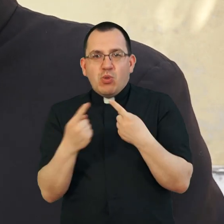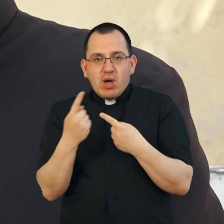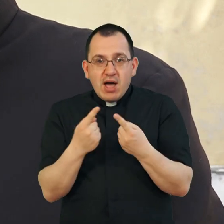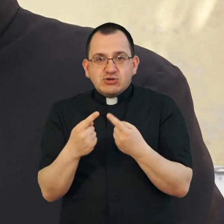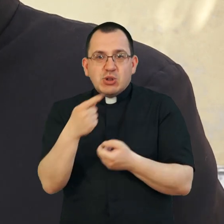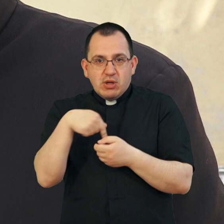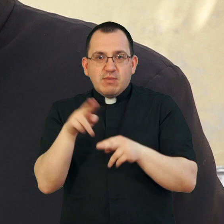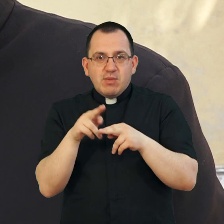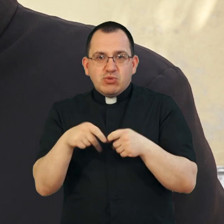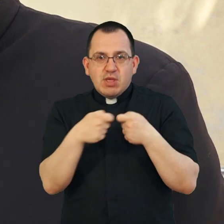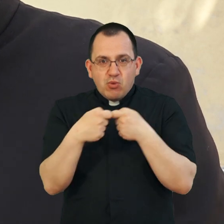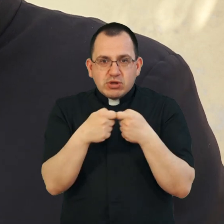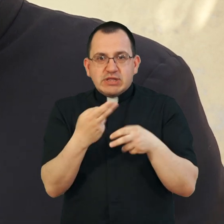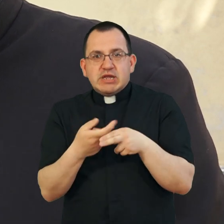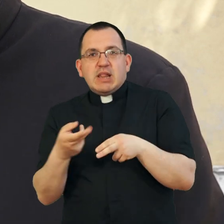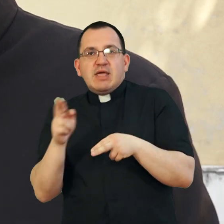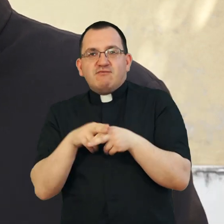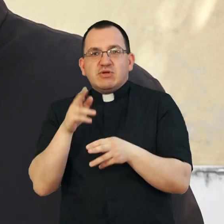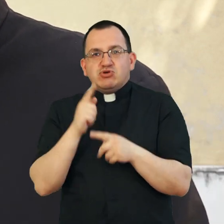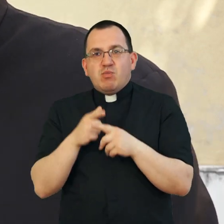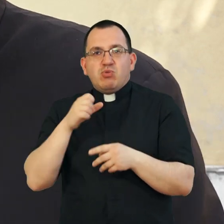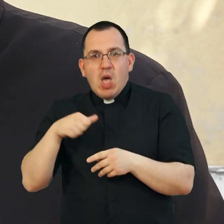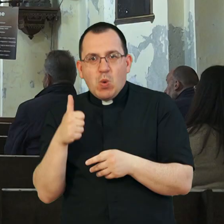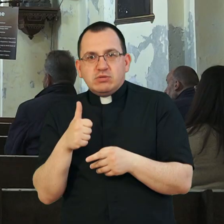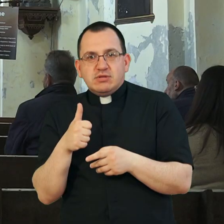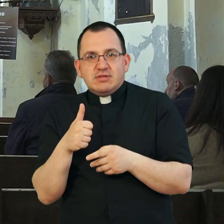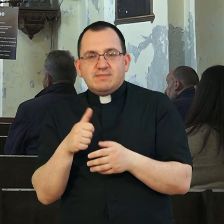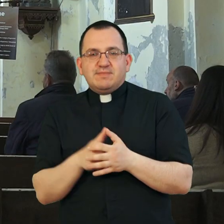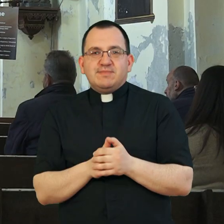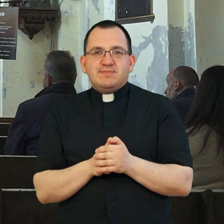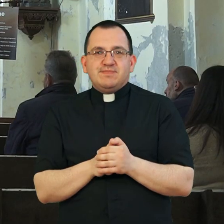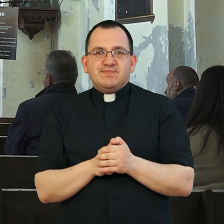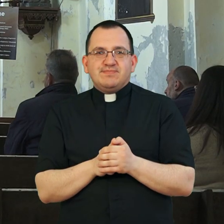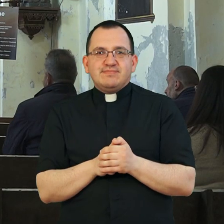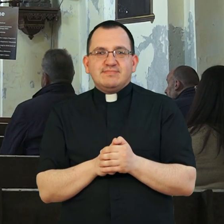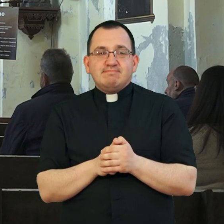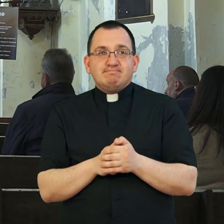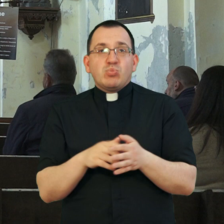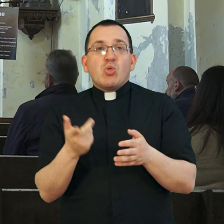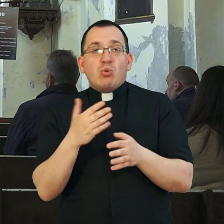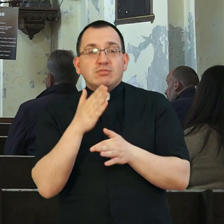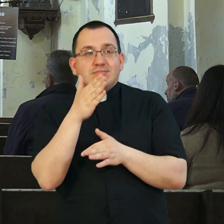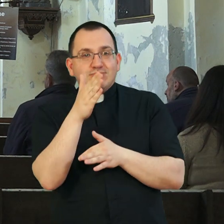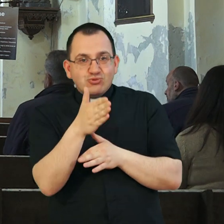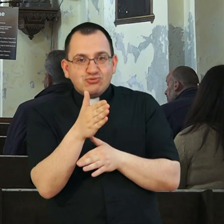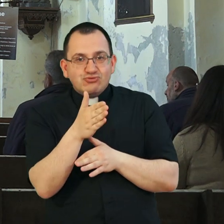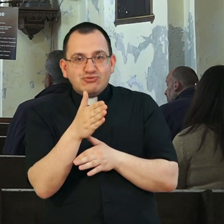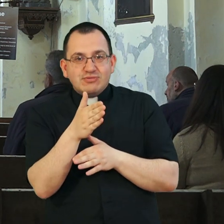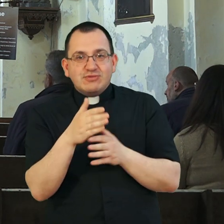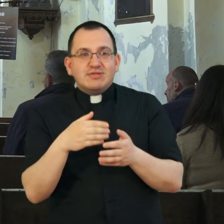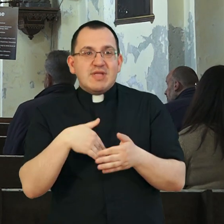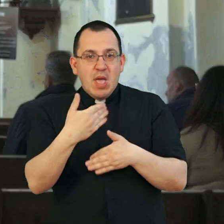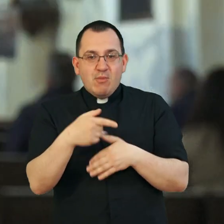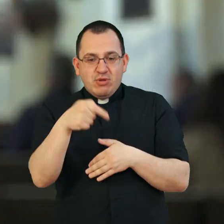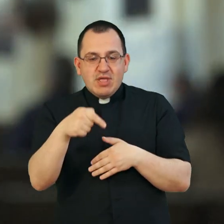pa i više puta godišnje, ne samo jedanput. Možda i cijele godine. Daj Bože. Osim pogleda u budućnost, nakon svakog ovakvog